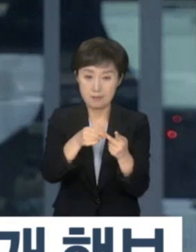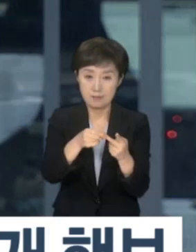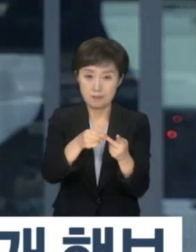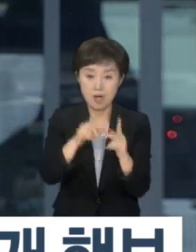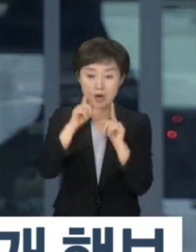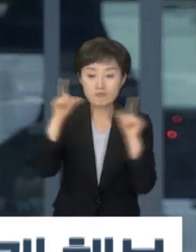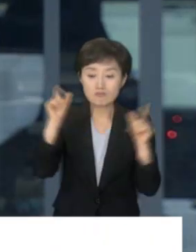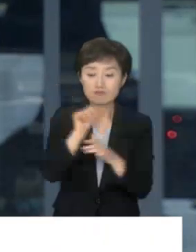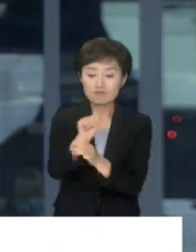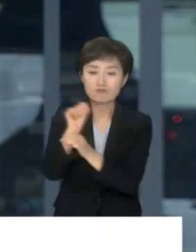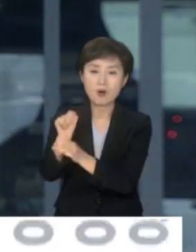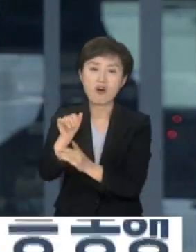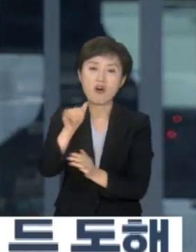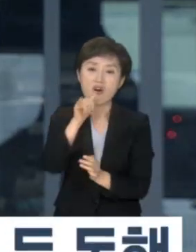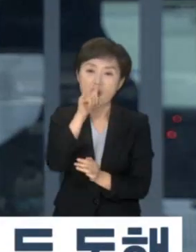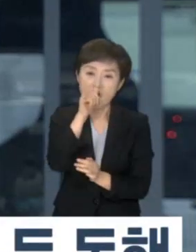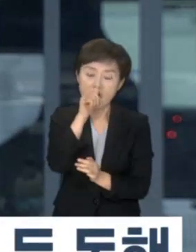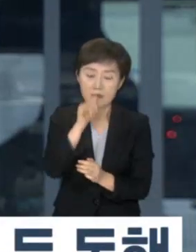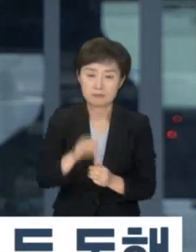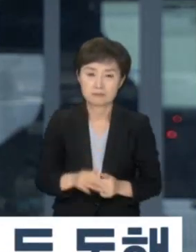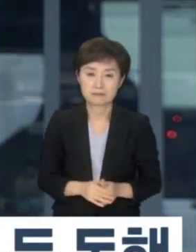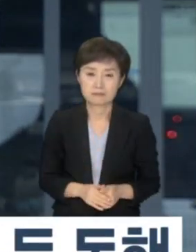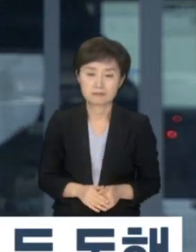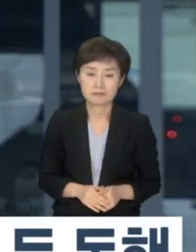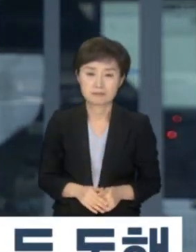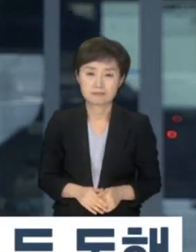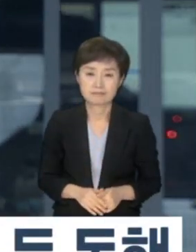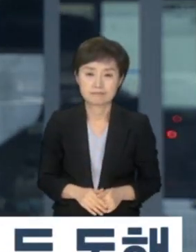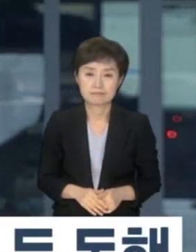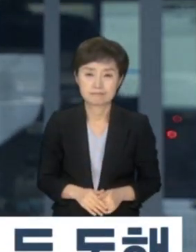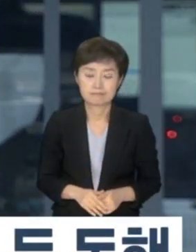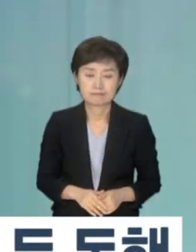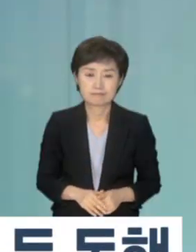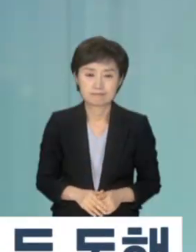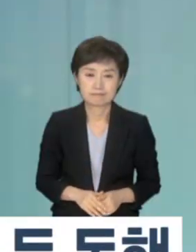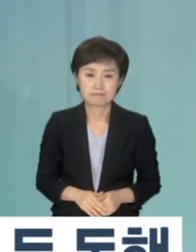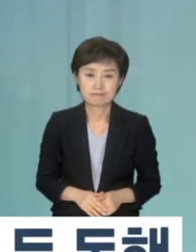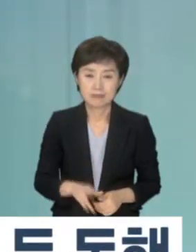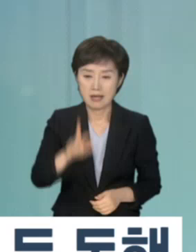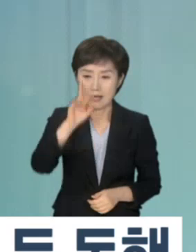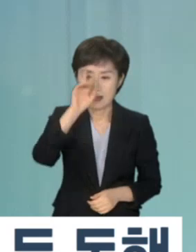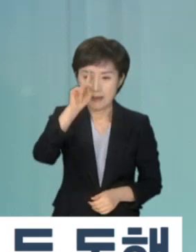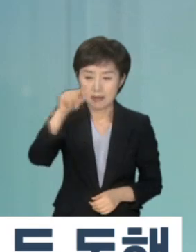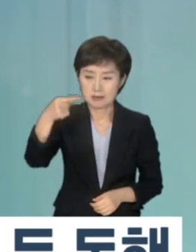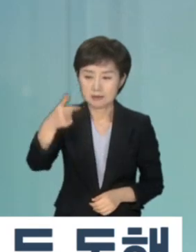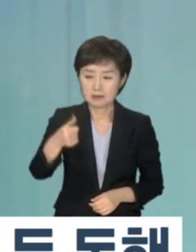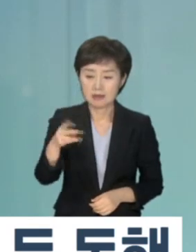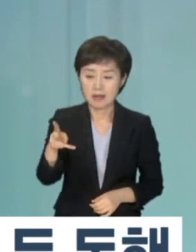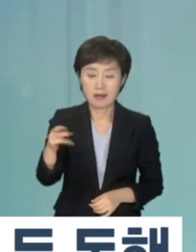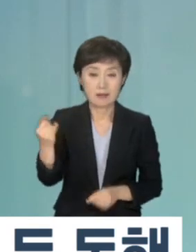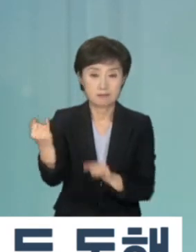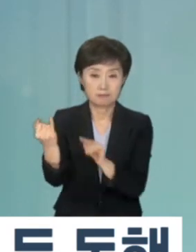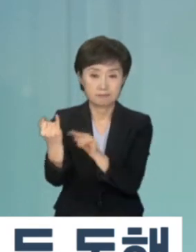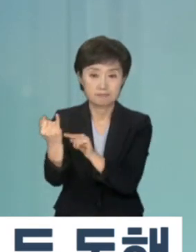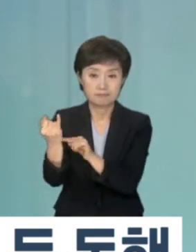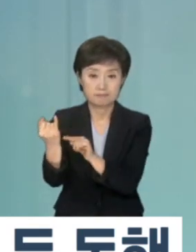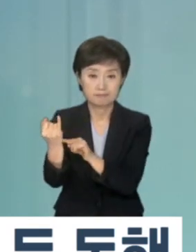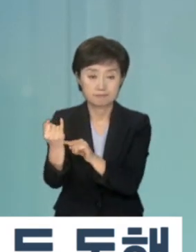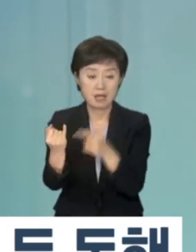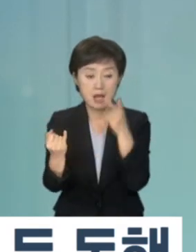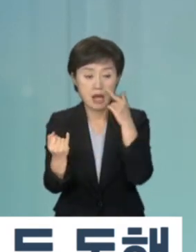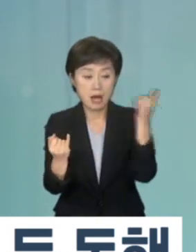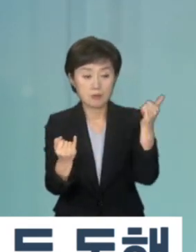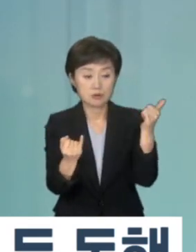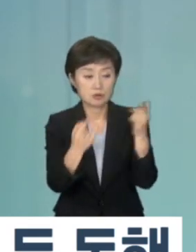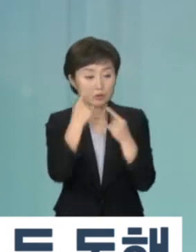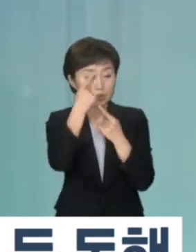했더라고요. 최근에 이런 행보들은 좀 어떻게 지켜보고 계신지요? 박근혜 전 대통령이 그 아버지의